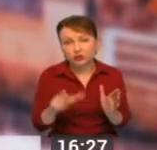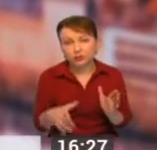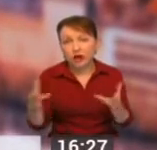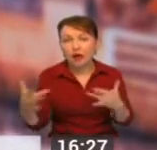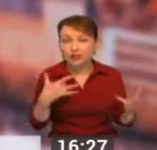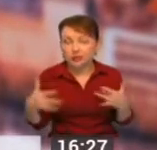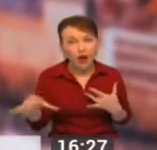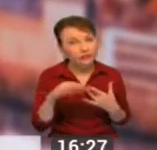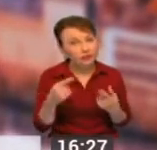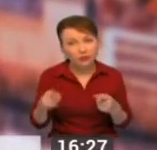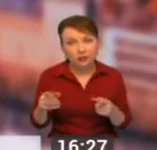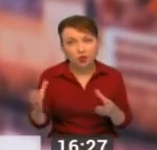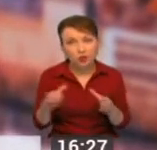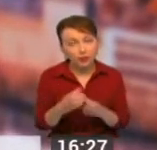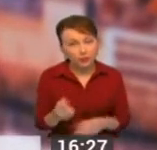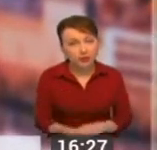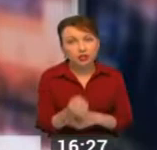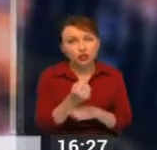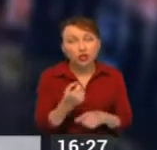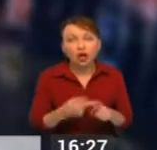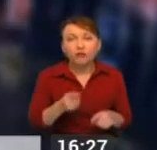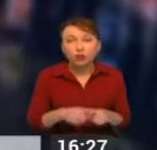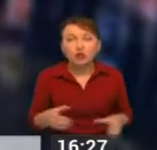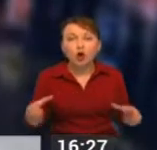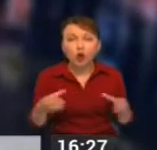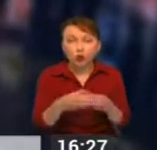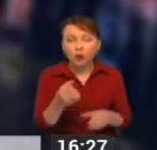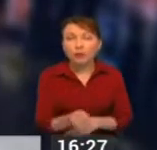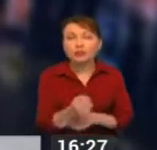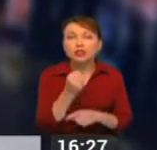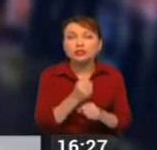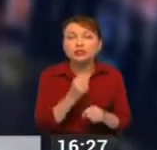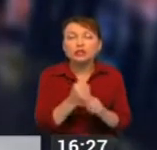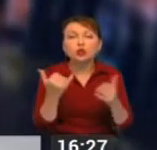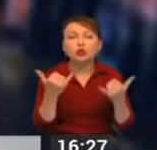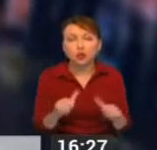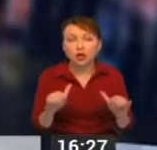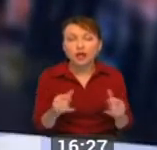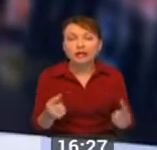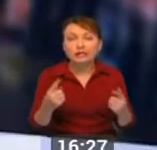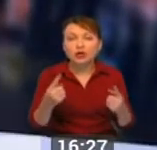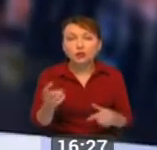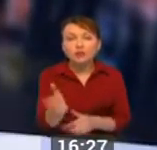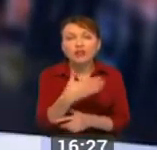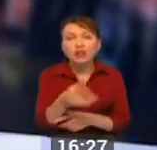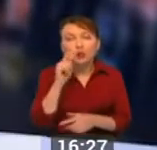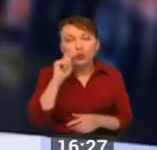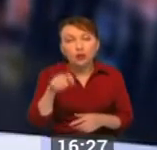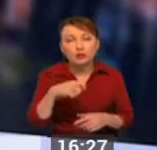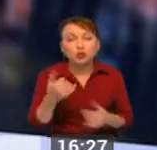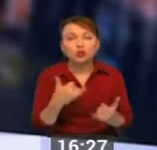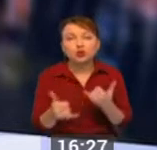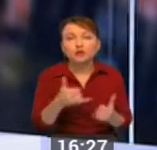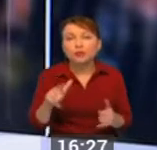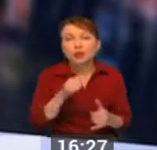артистов, остальные были группа поддержки. Вот эта группа поддержки, она сделала чудо. Она с огромными флагами украинскими, с шарфами